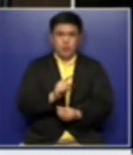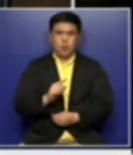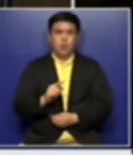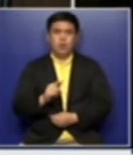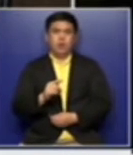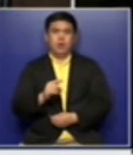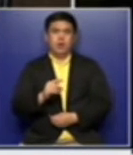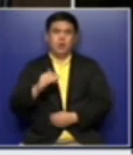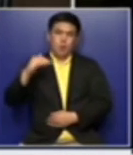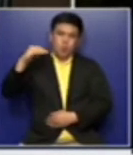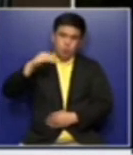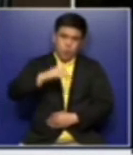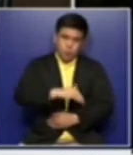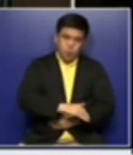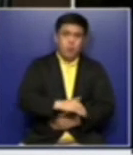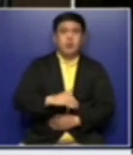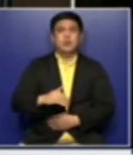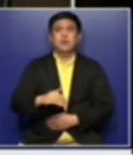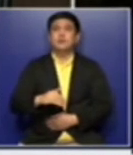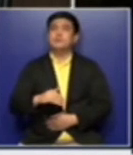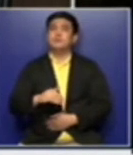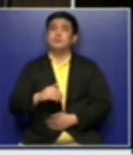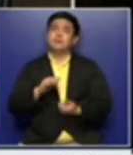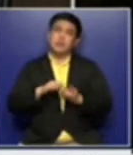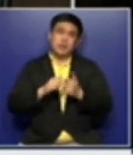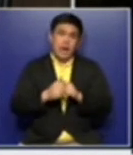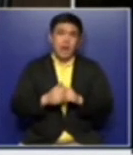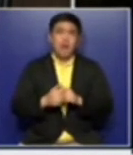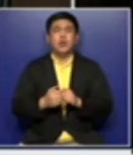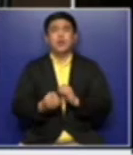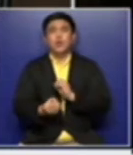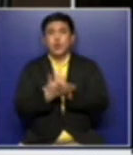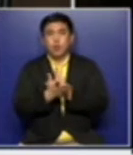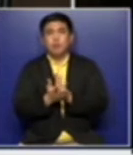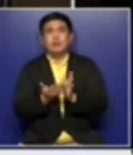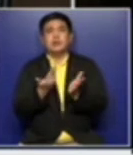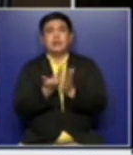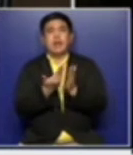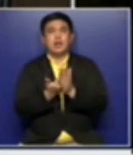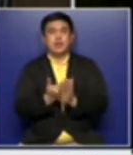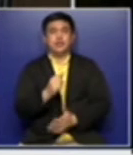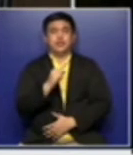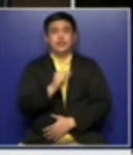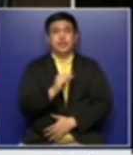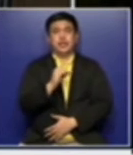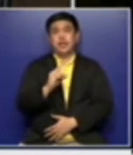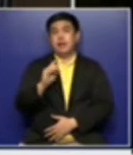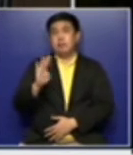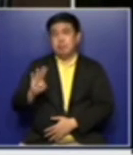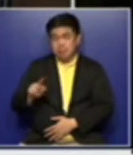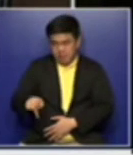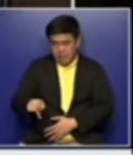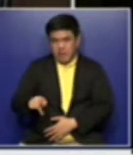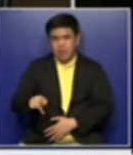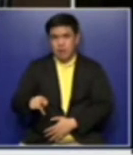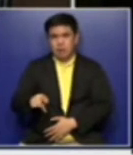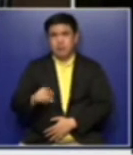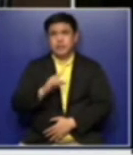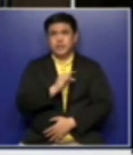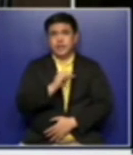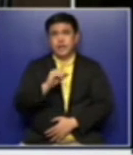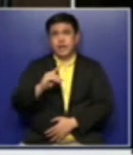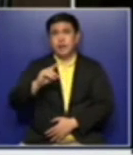ดตัวอย่างรุนแรงเช่นนี้จะส่งผลต่อหนี้สาธารณะต่อ GDP ที่ก